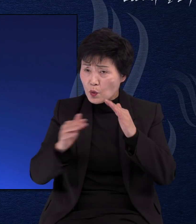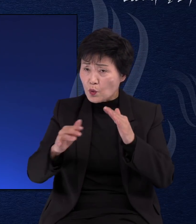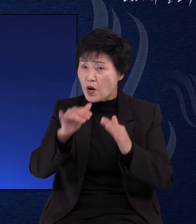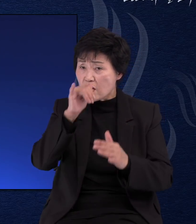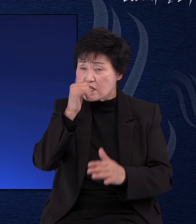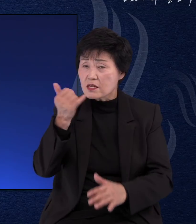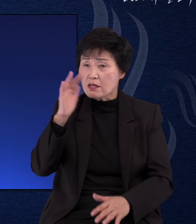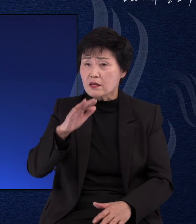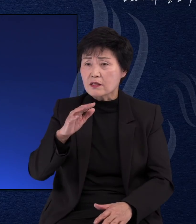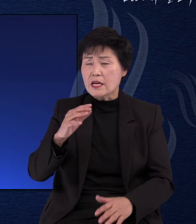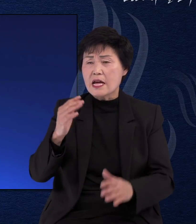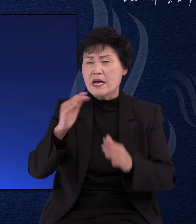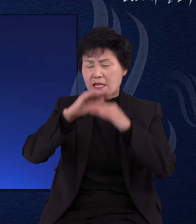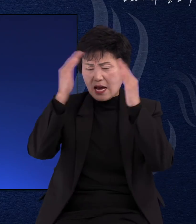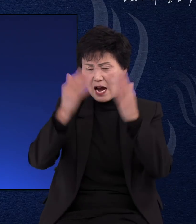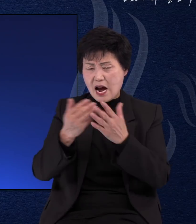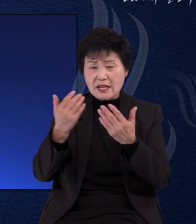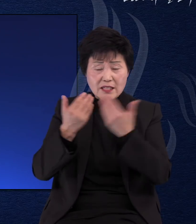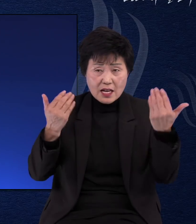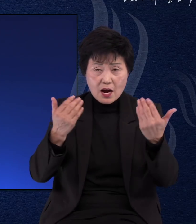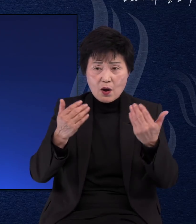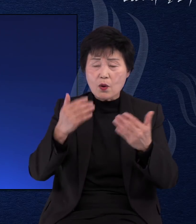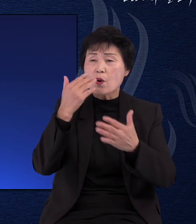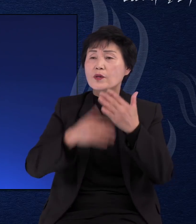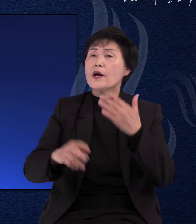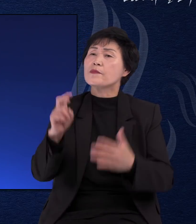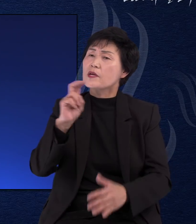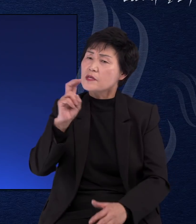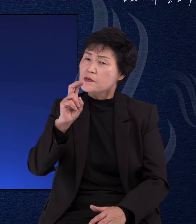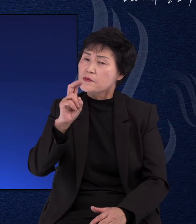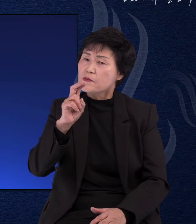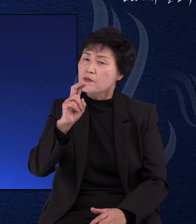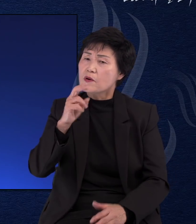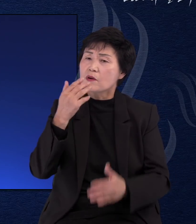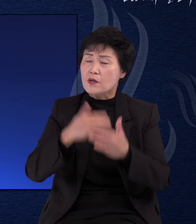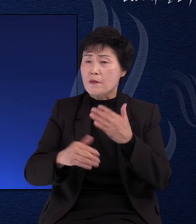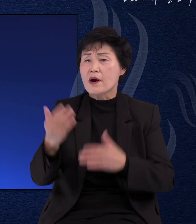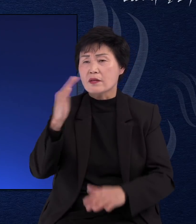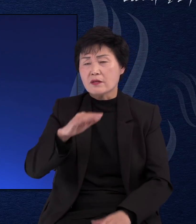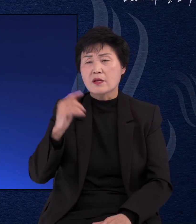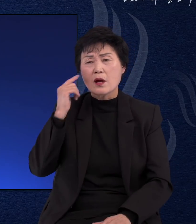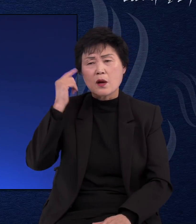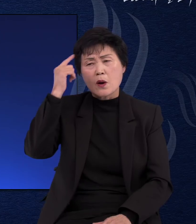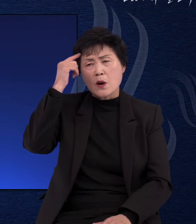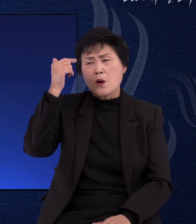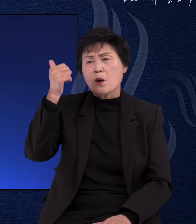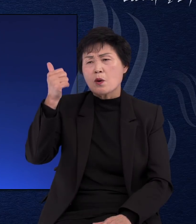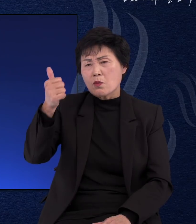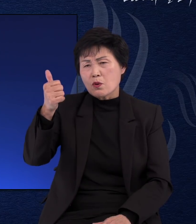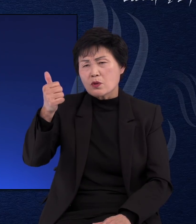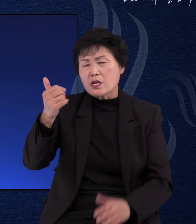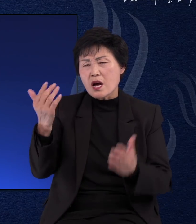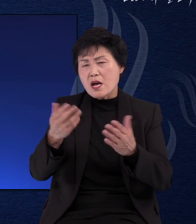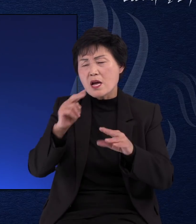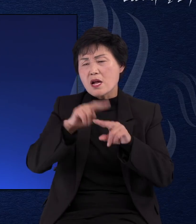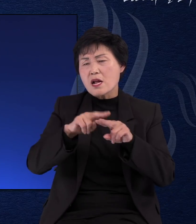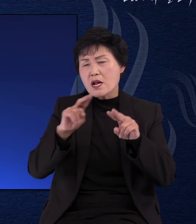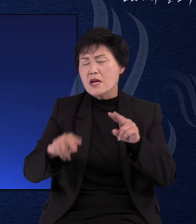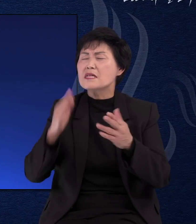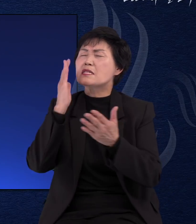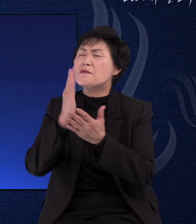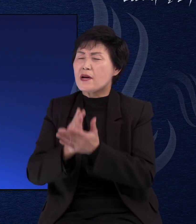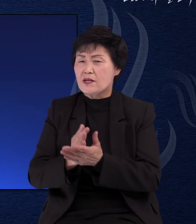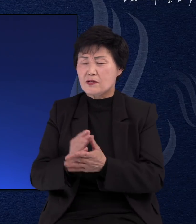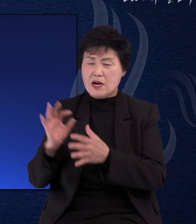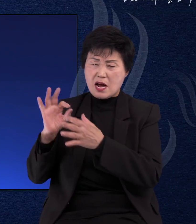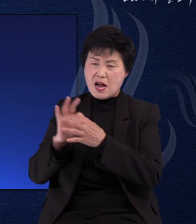이제 20명 남았는데 목사님 목회 그만두지 말아주세요. 목사님 목회해 주세요. 목사님